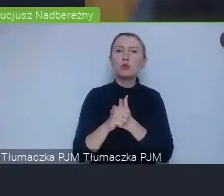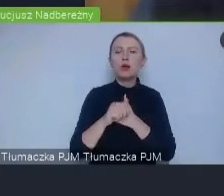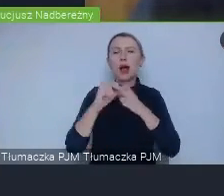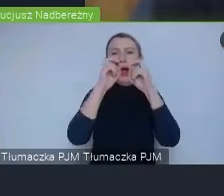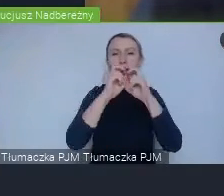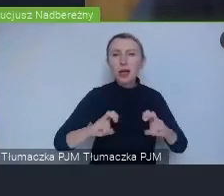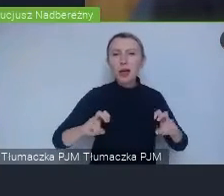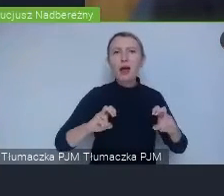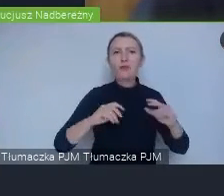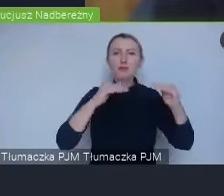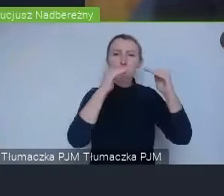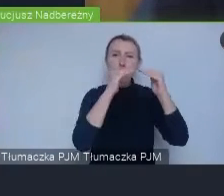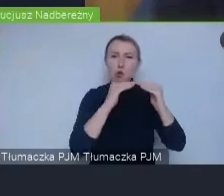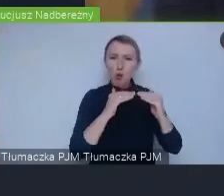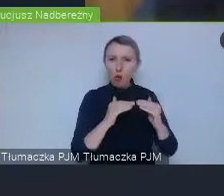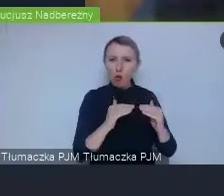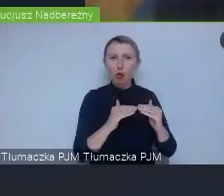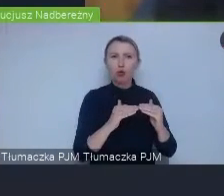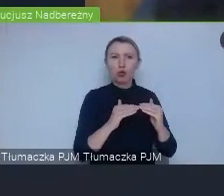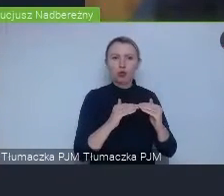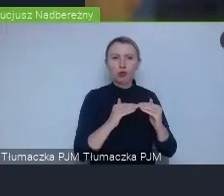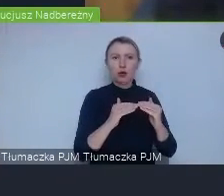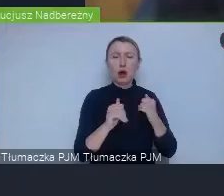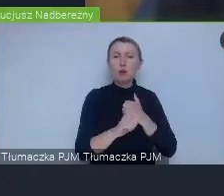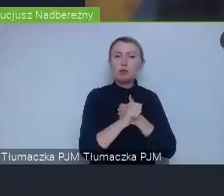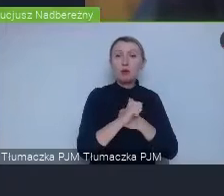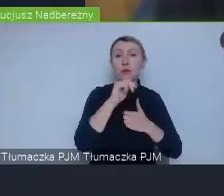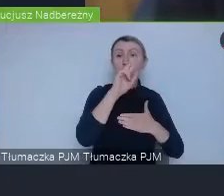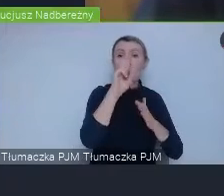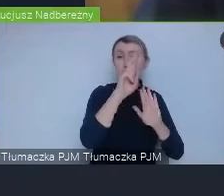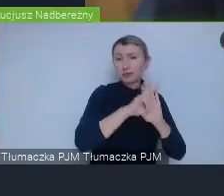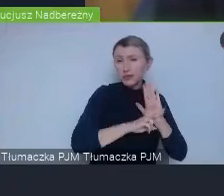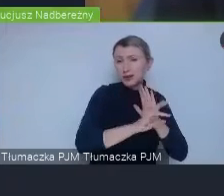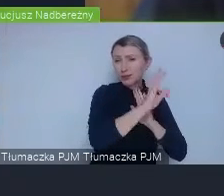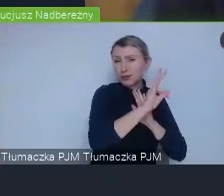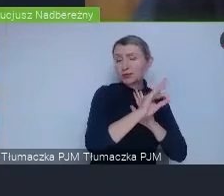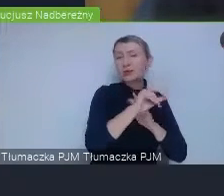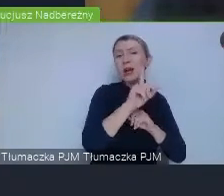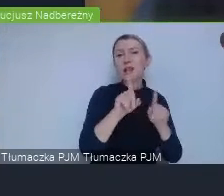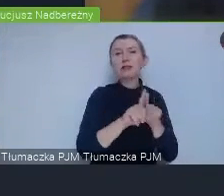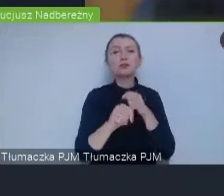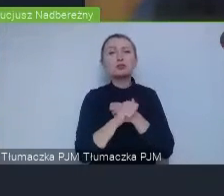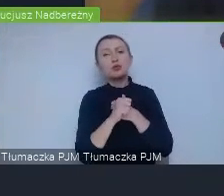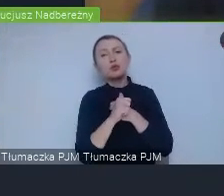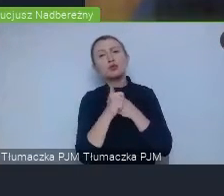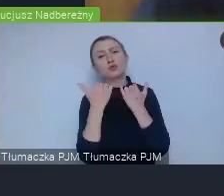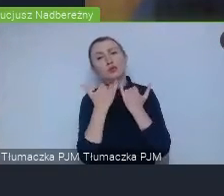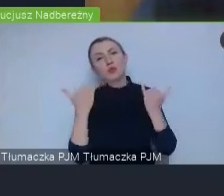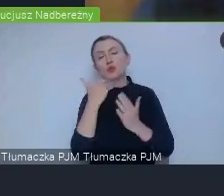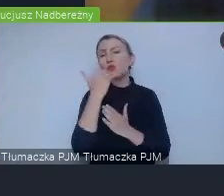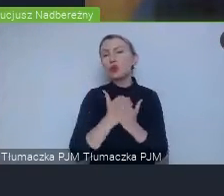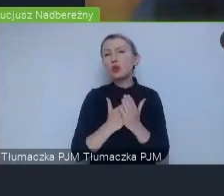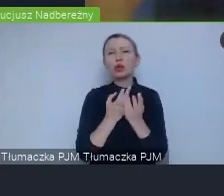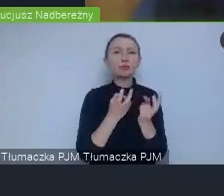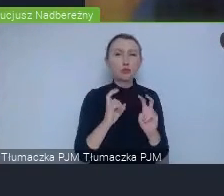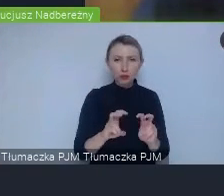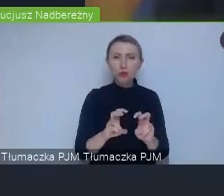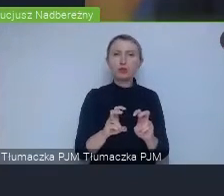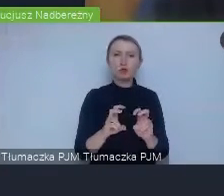analiz, zestawień, które i ze względów na przepisy, ale również ze względu na różnego rodzaju programy tworzymy, jest